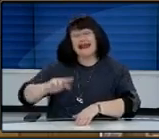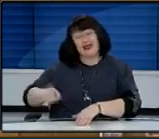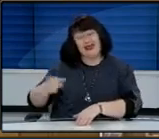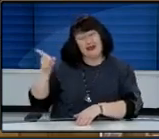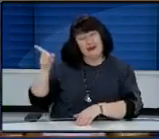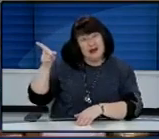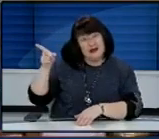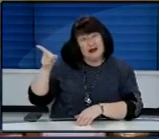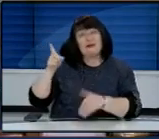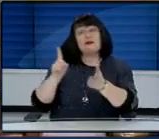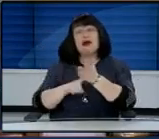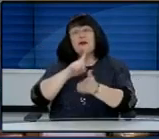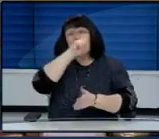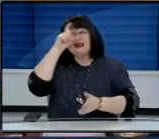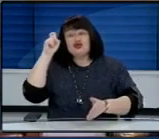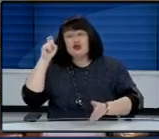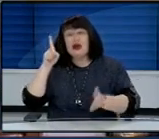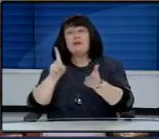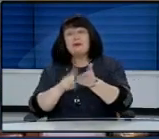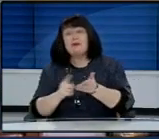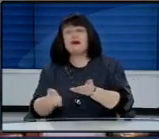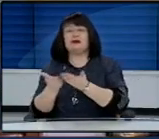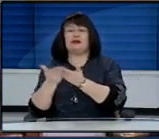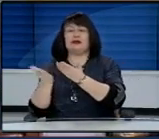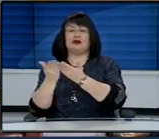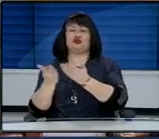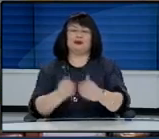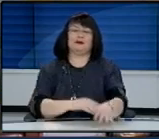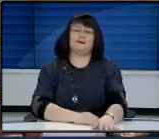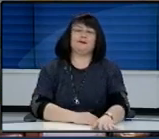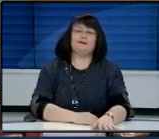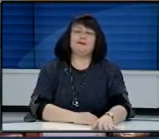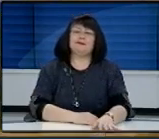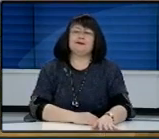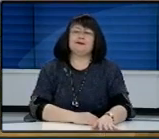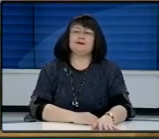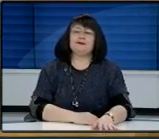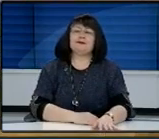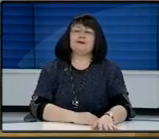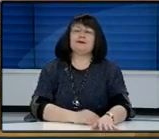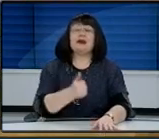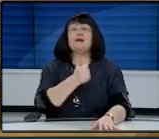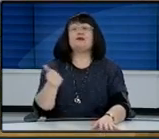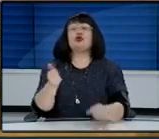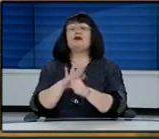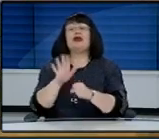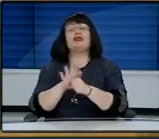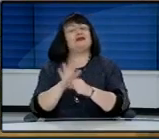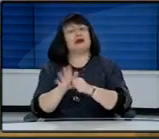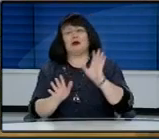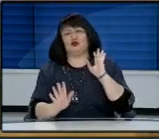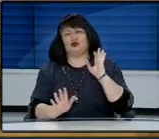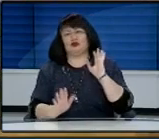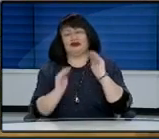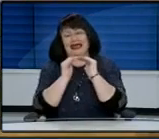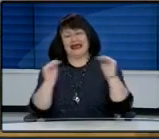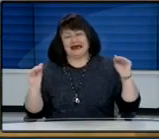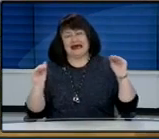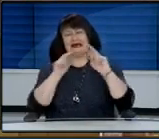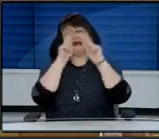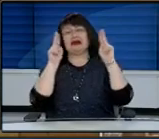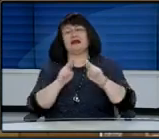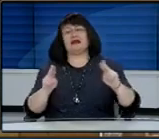περνά. Θα ρω όμως πως δεν αρκούν μόνο αυτές οι θέσεις για την ειρήνη και το διεθνές δίκαιο για τη στήριξη